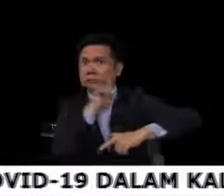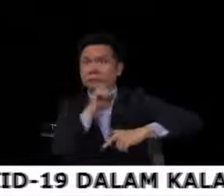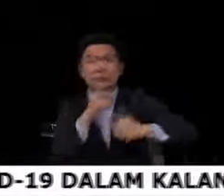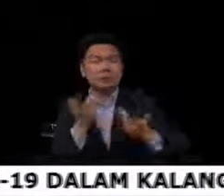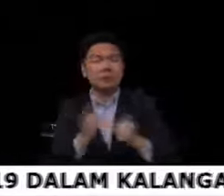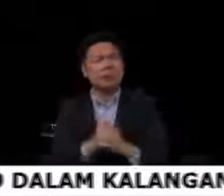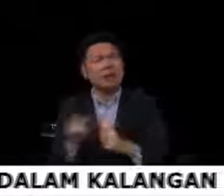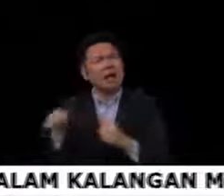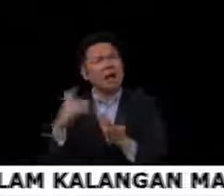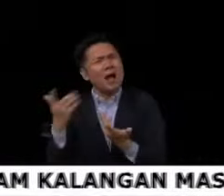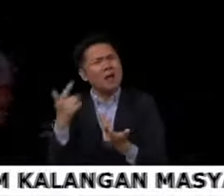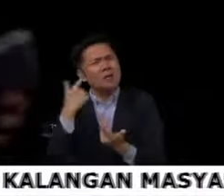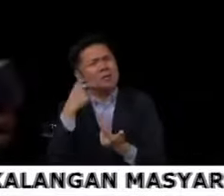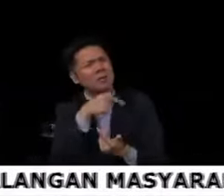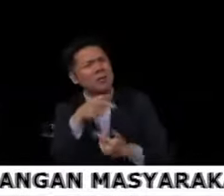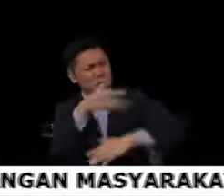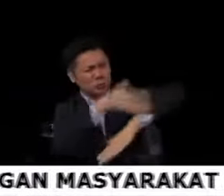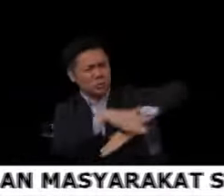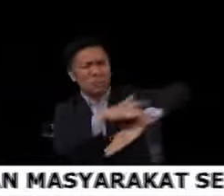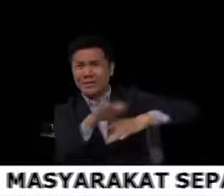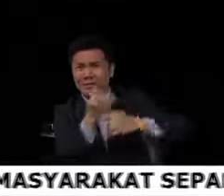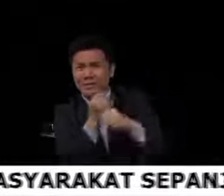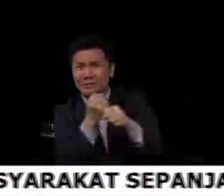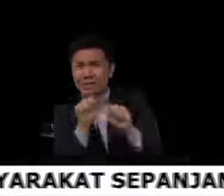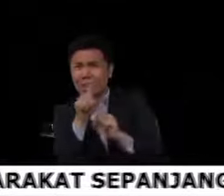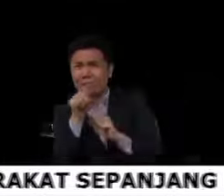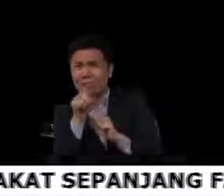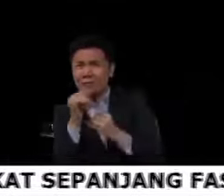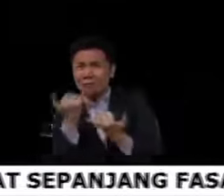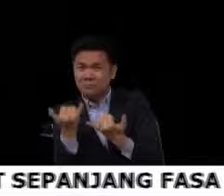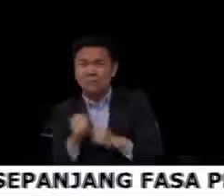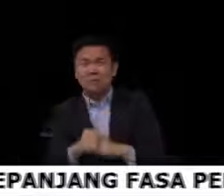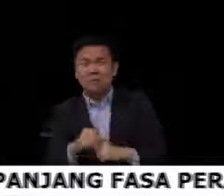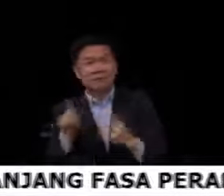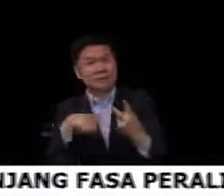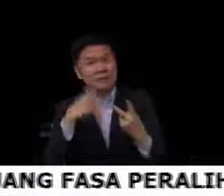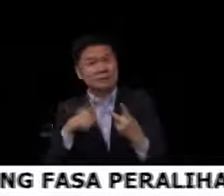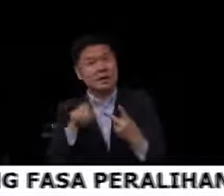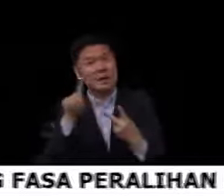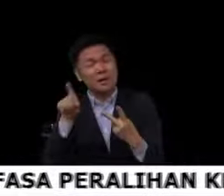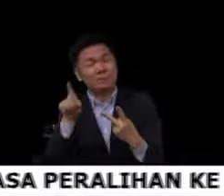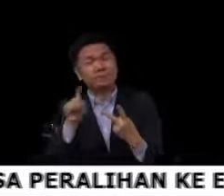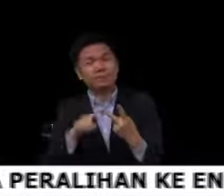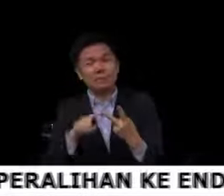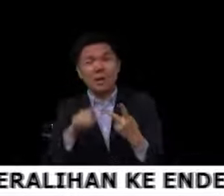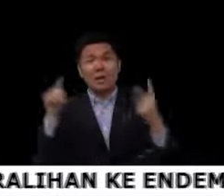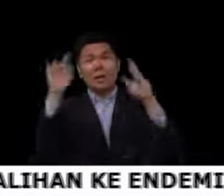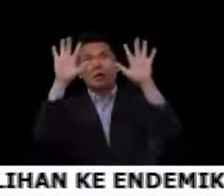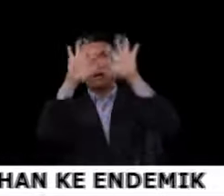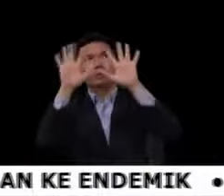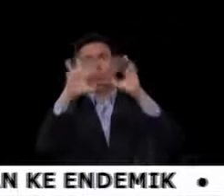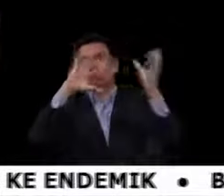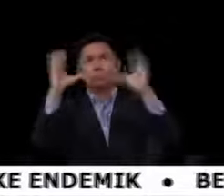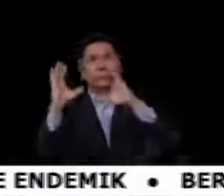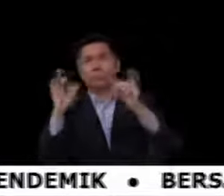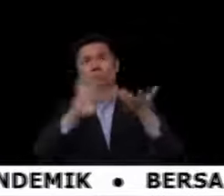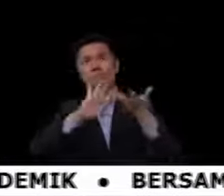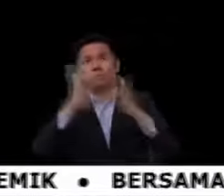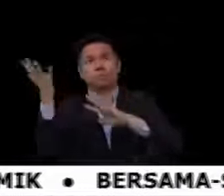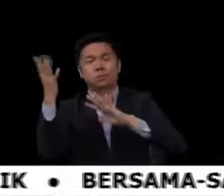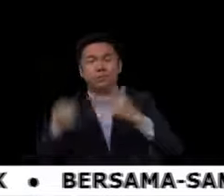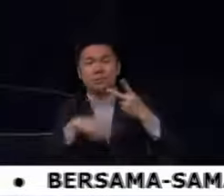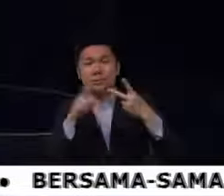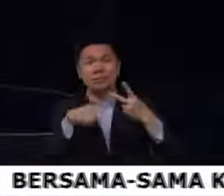aku jaminan keselamatan untuk culun culun yang ada tampak dan critical itu dan sementara 27 Mei bawel iklim sudah berubah aku